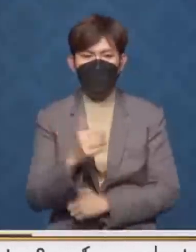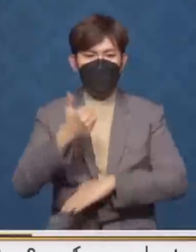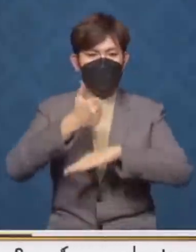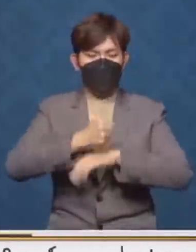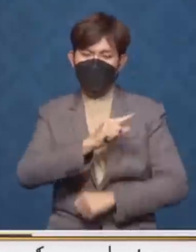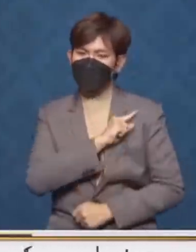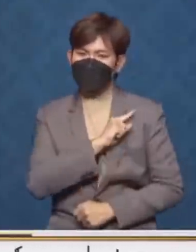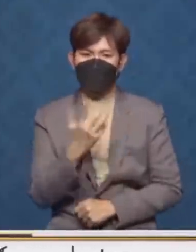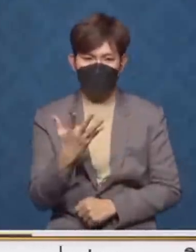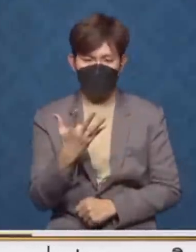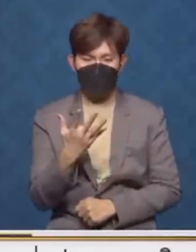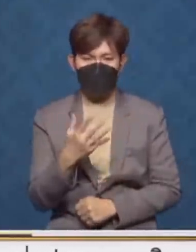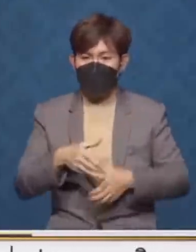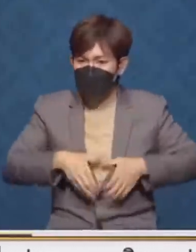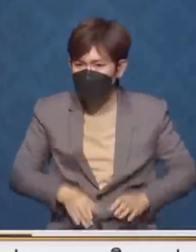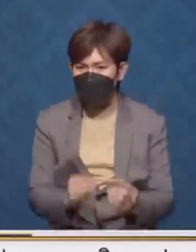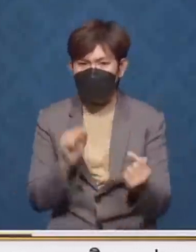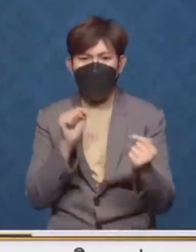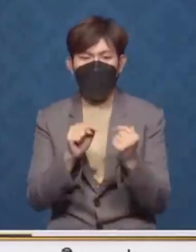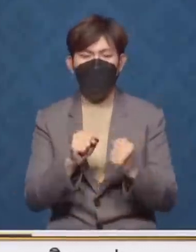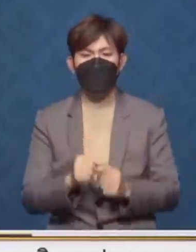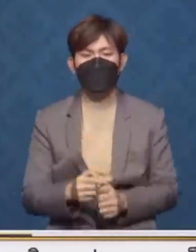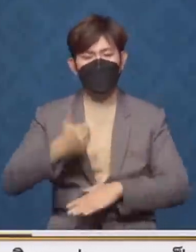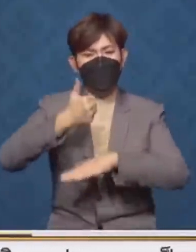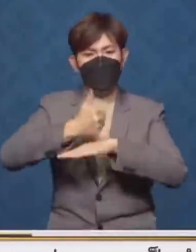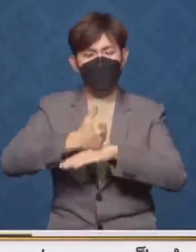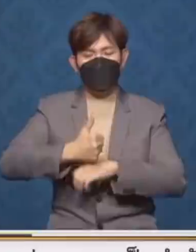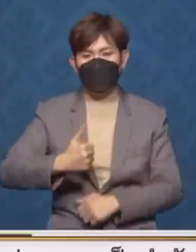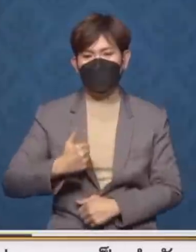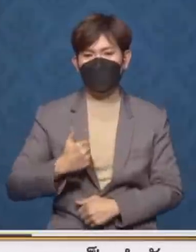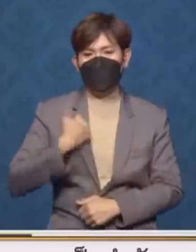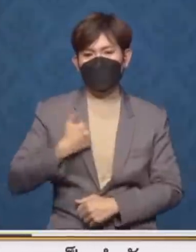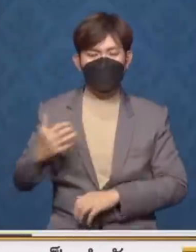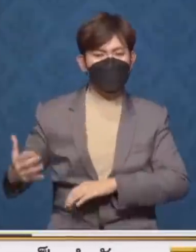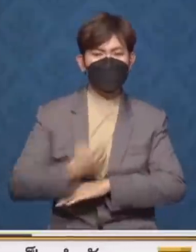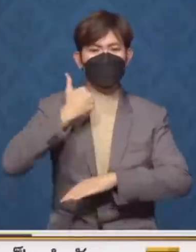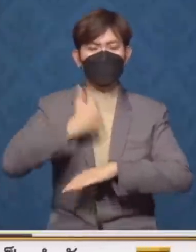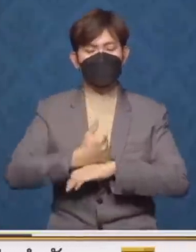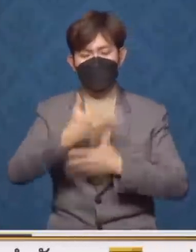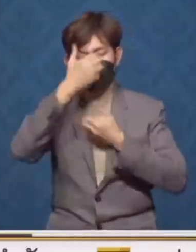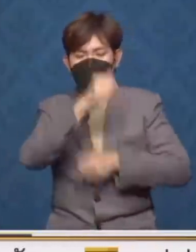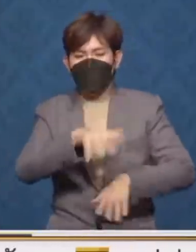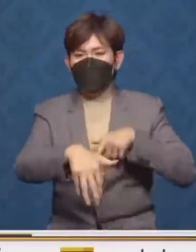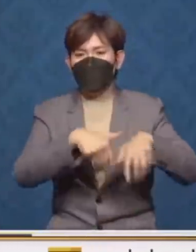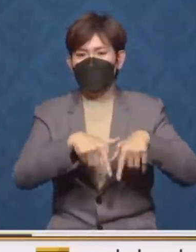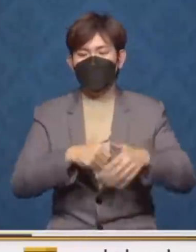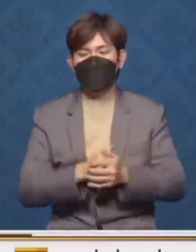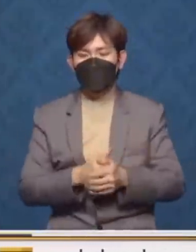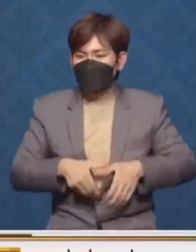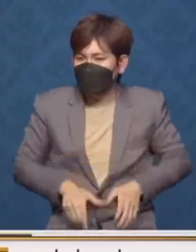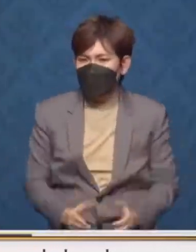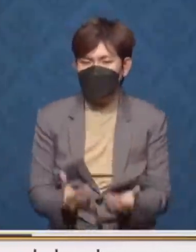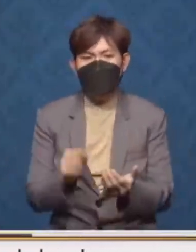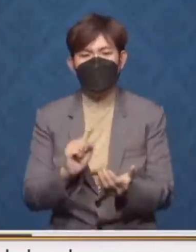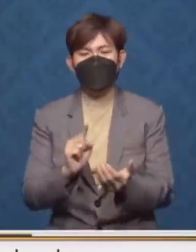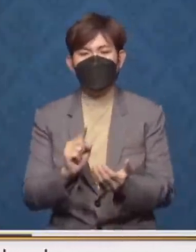รับผิดชอบอยากได้มาเกิดในยุคผู้นำที่โอหังข้างอำนาจไม่เห็นหัวประชาชนอยากได้มาเกิดในยุคที่ผู้